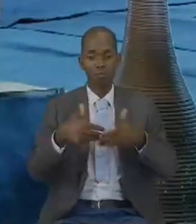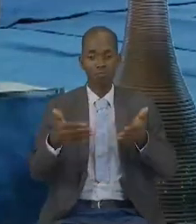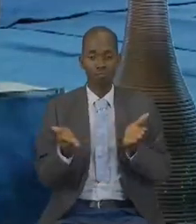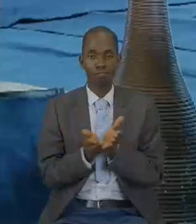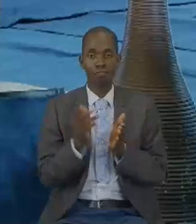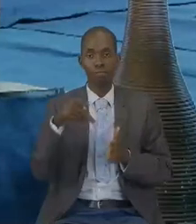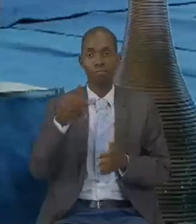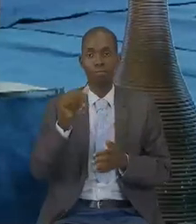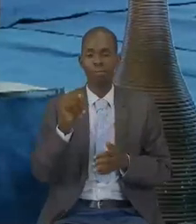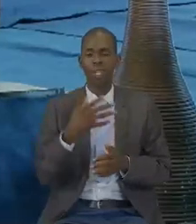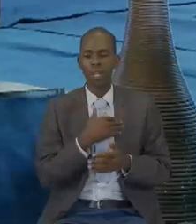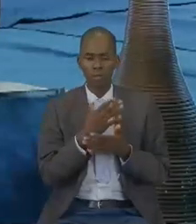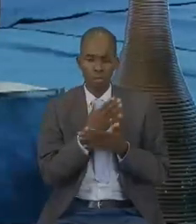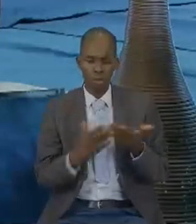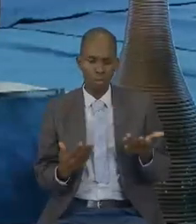plat.